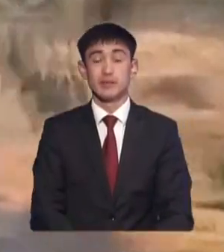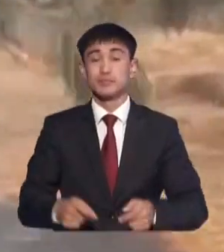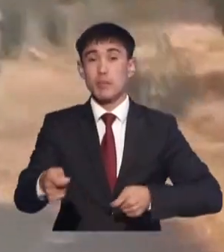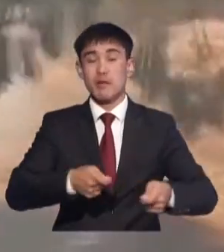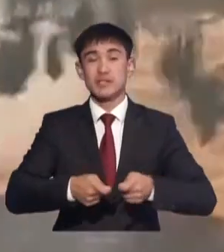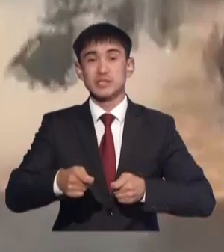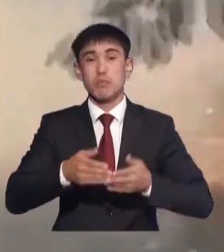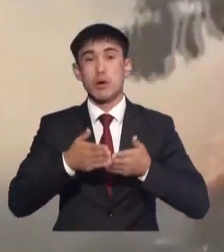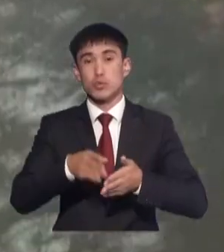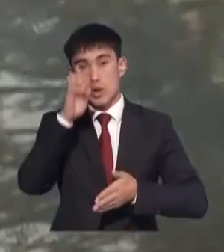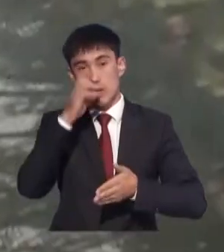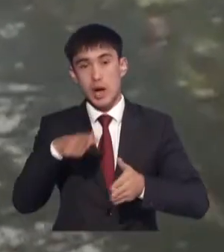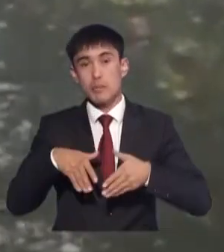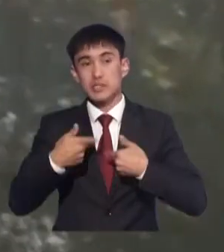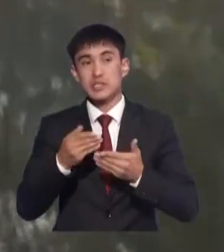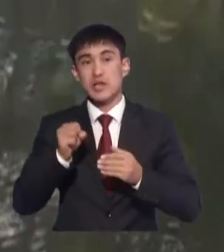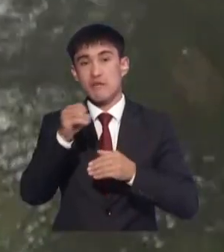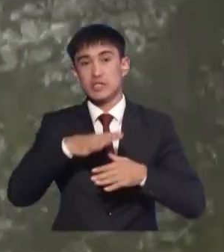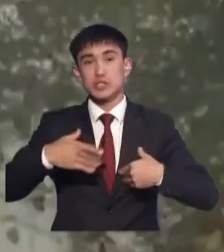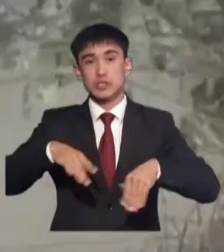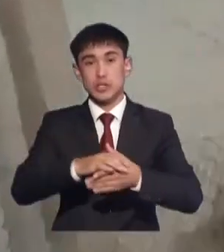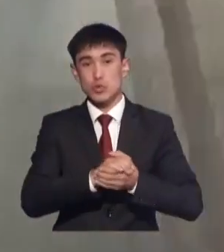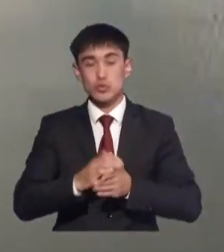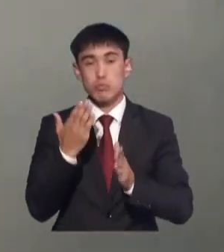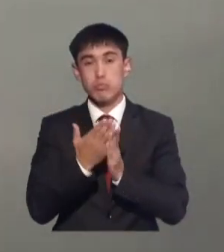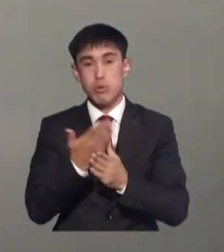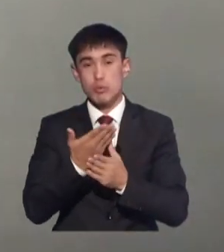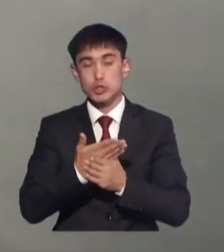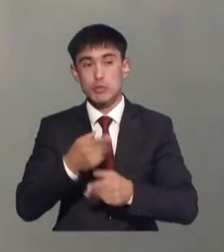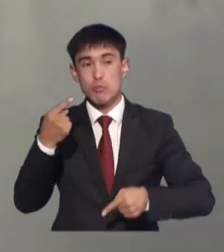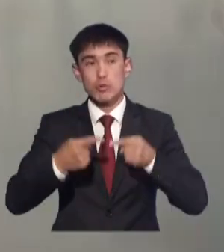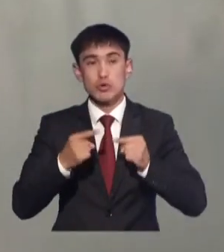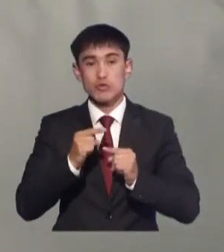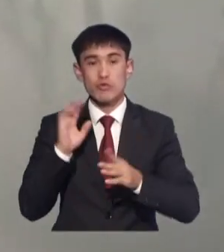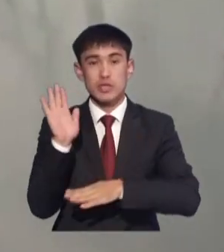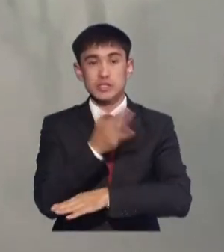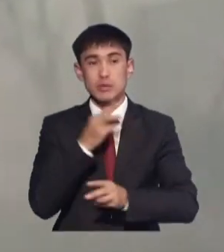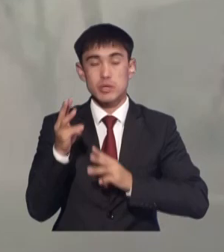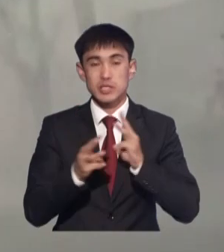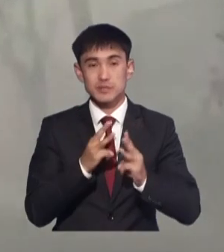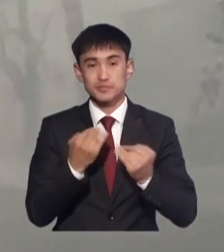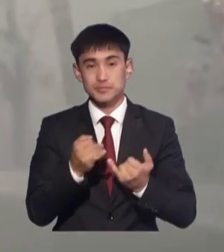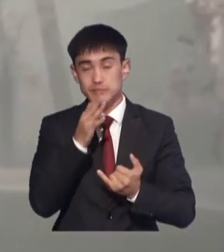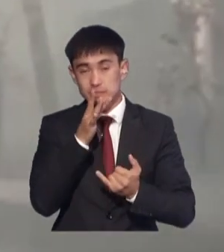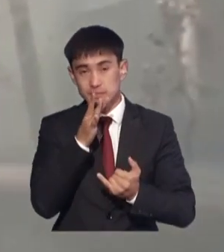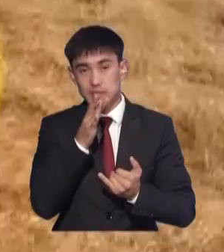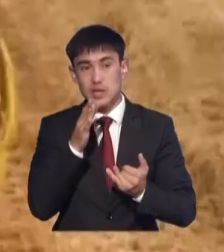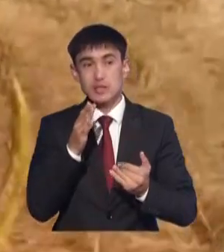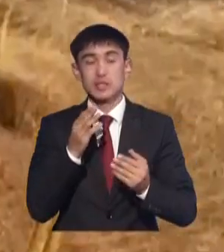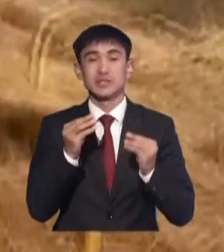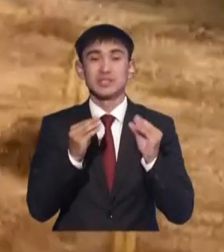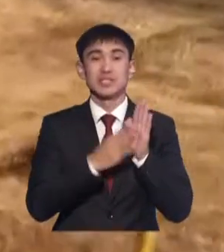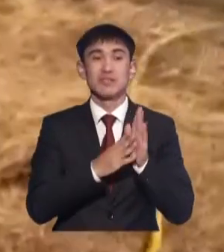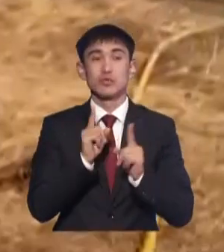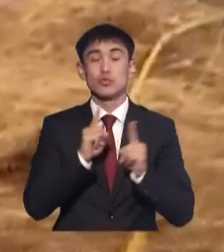Правительство Португалии обратилось к Евросоюзу с просьбой о помощи в борьбе с масштабными лесными пожарами. На данный момент по меньшей мере